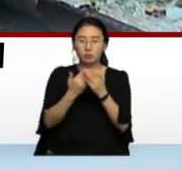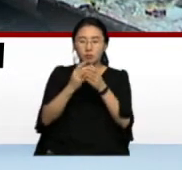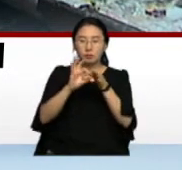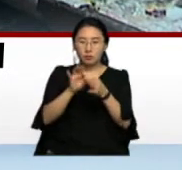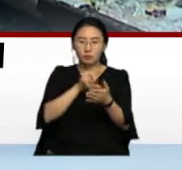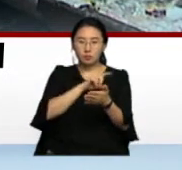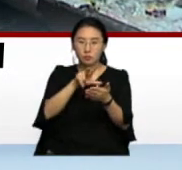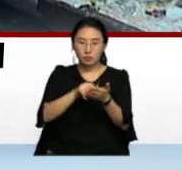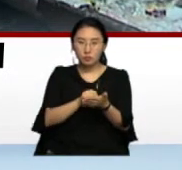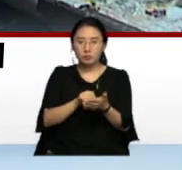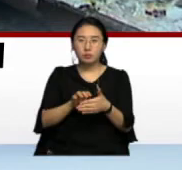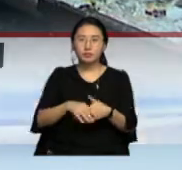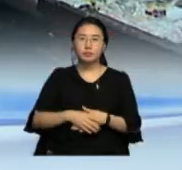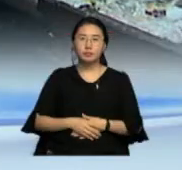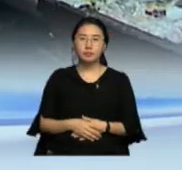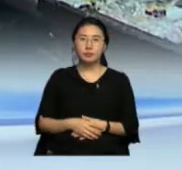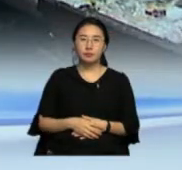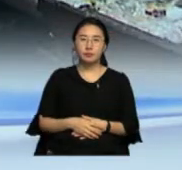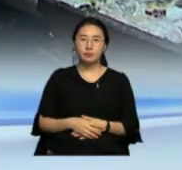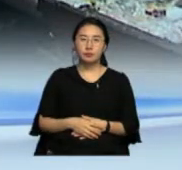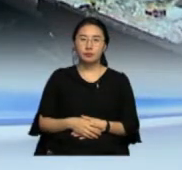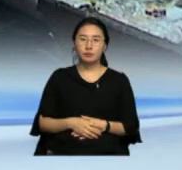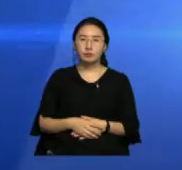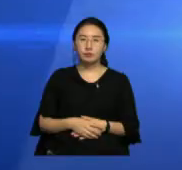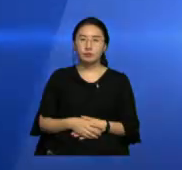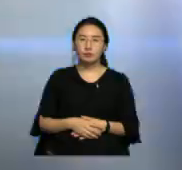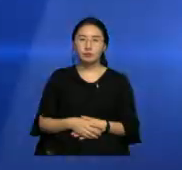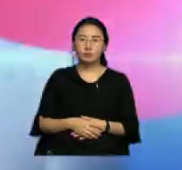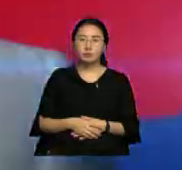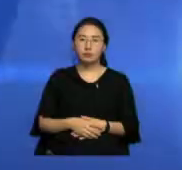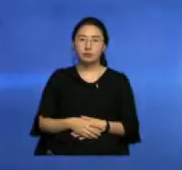관련 주제였습니다. 엄중규 기자가 정리해드립니다.